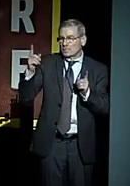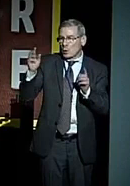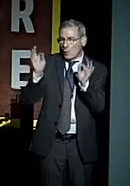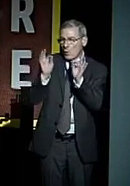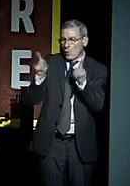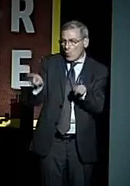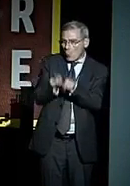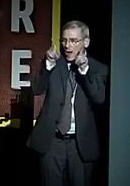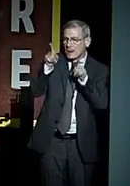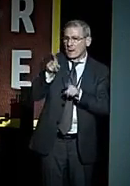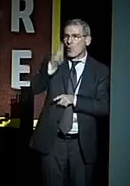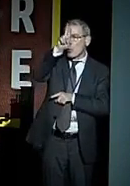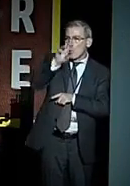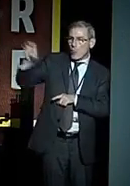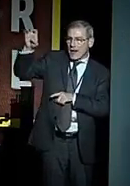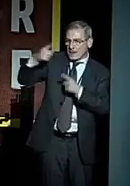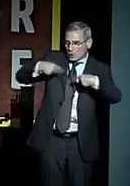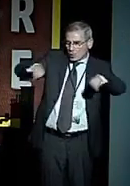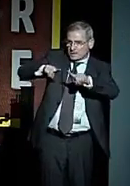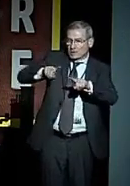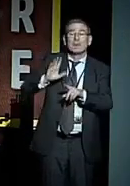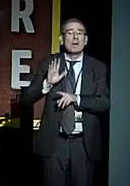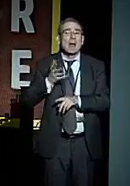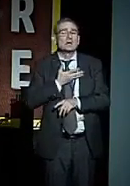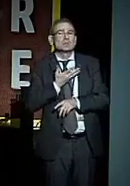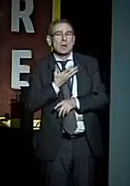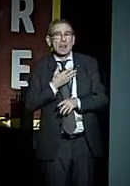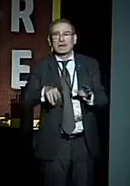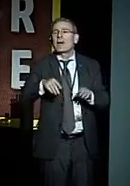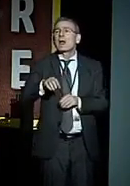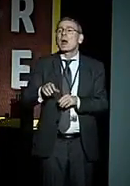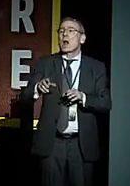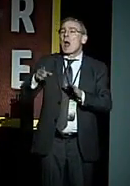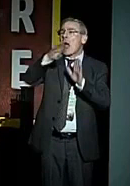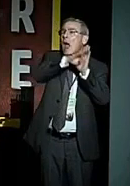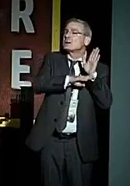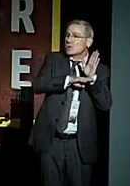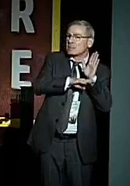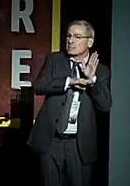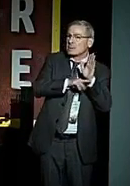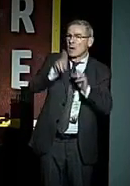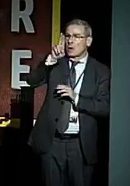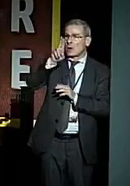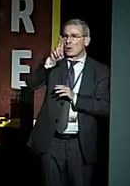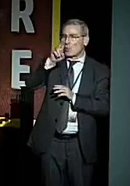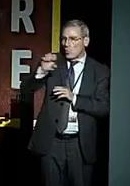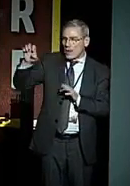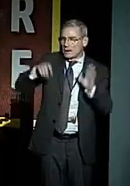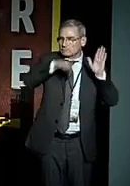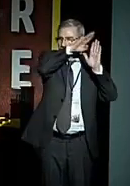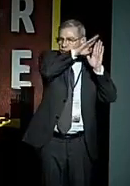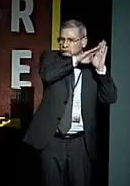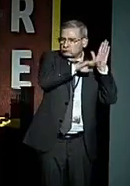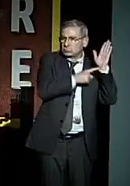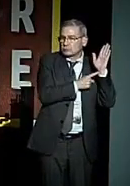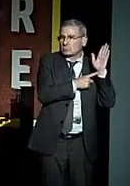ma intrecciano soprattutto i 17 obiettivi che ci dà l'agenda delle Nazioni Unite per lo sviluppo sostenibile. Ecco, questo